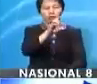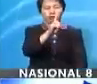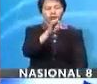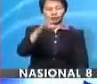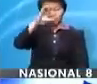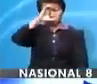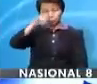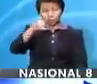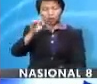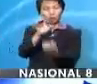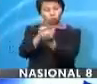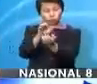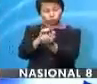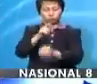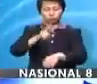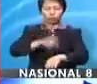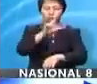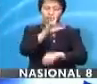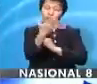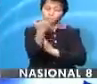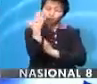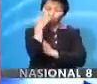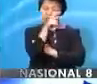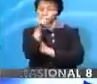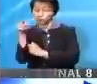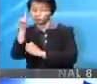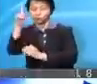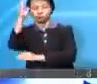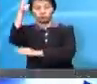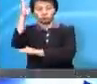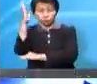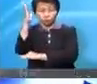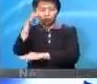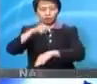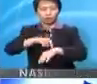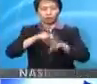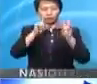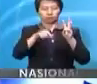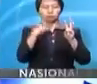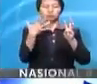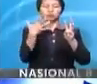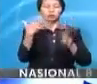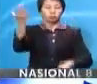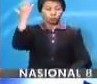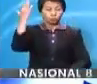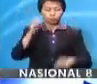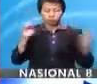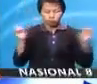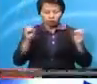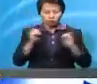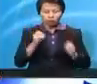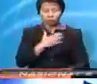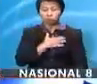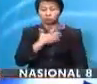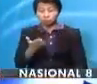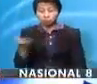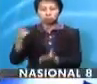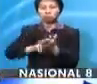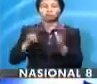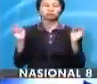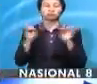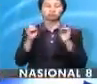Cyberjaya Puchong antara pukul 5 pagi hingga 1 tengah hari pada 6 Mei lepas. Tiada sebarang pengakuan